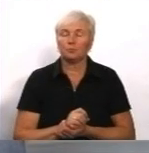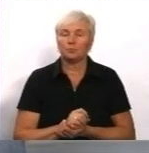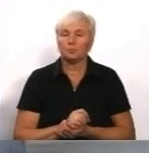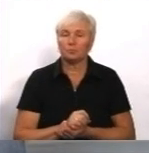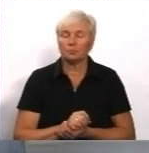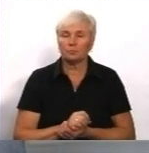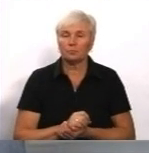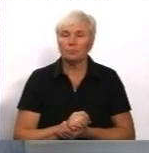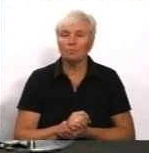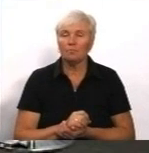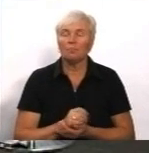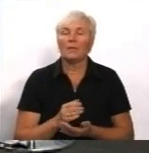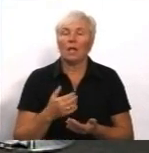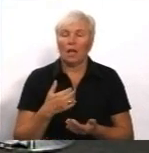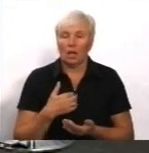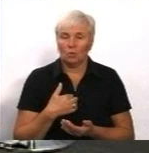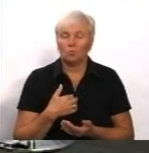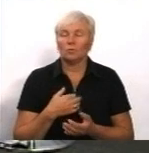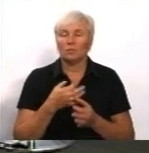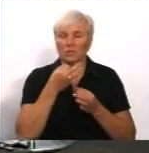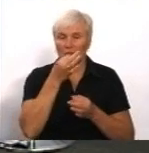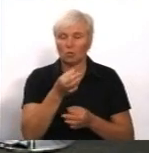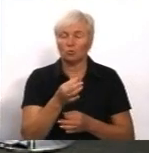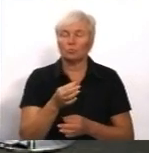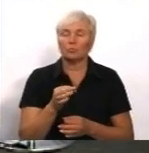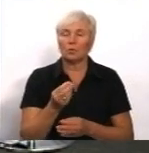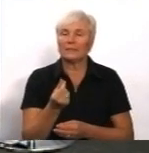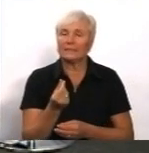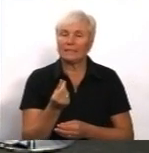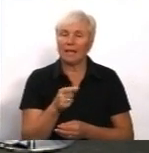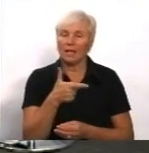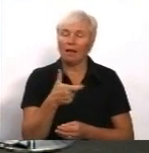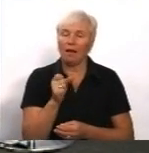якраз сектор регульованих цін, контроль за регульованими цінами,